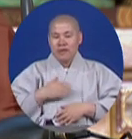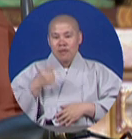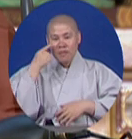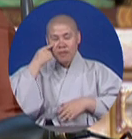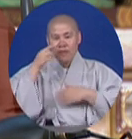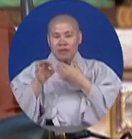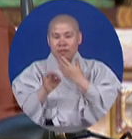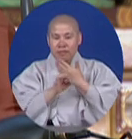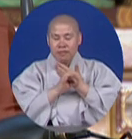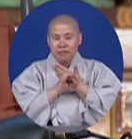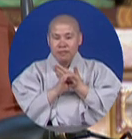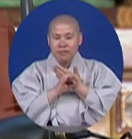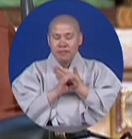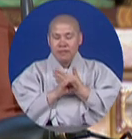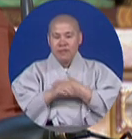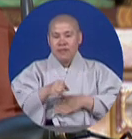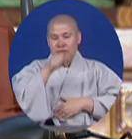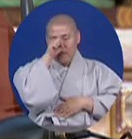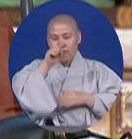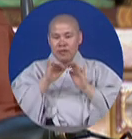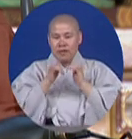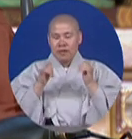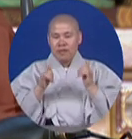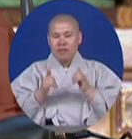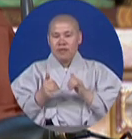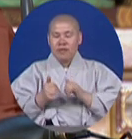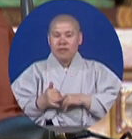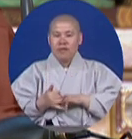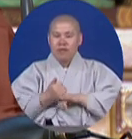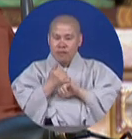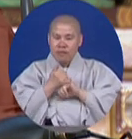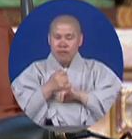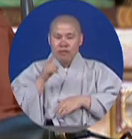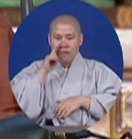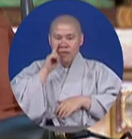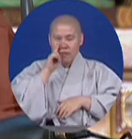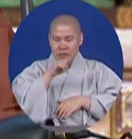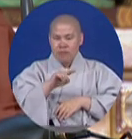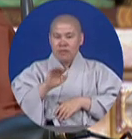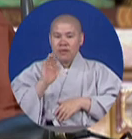보면 좋은 사람이 반드시 나빠집니다.